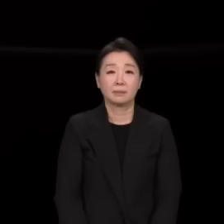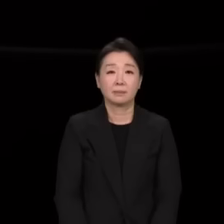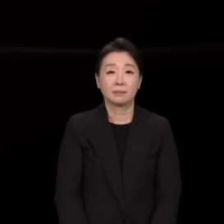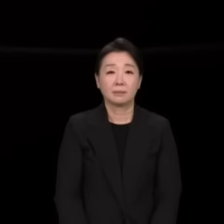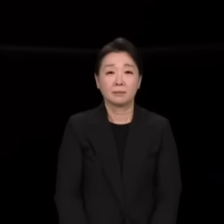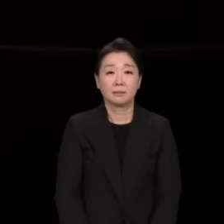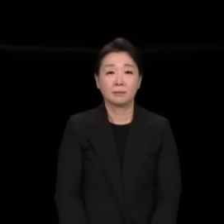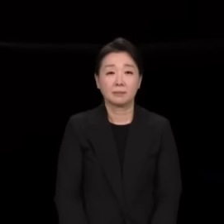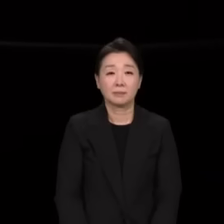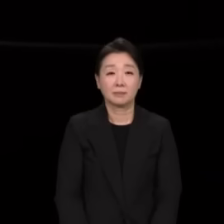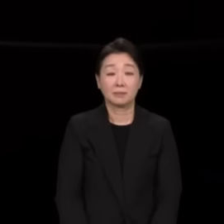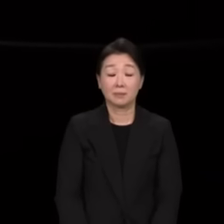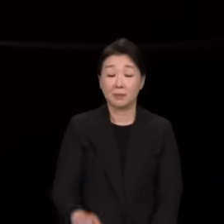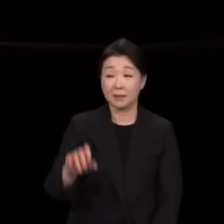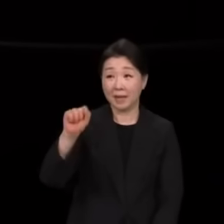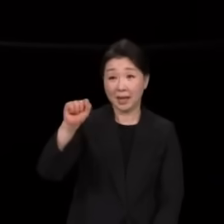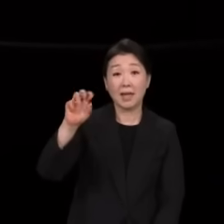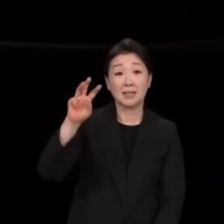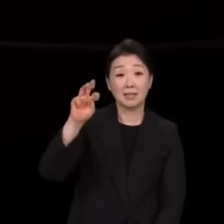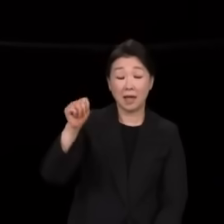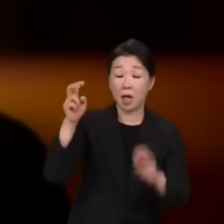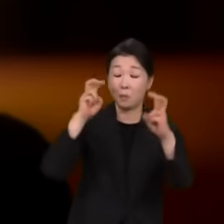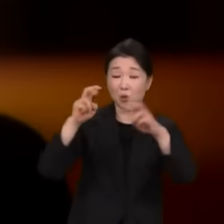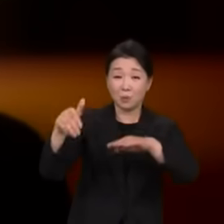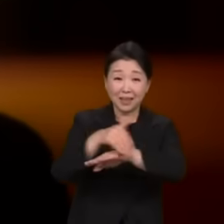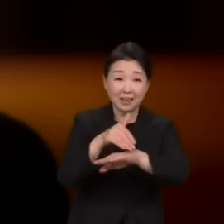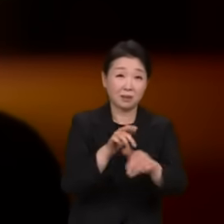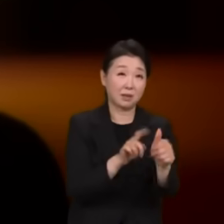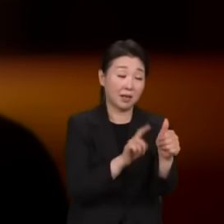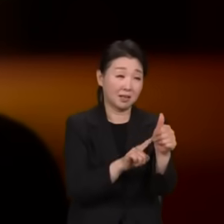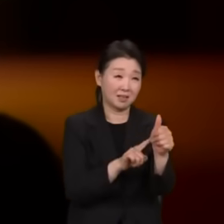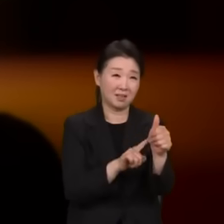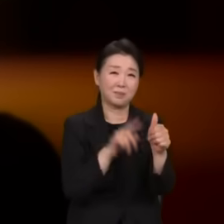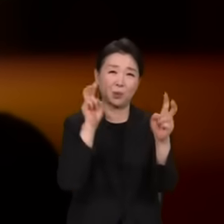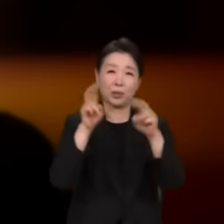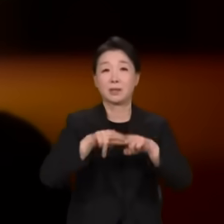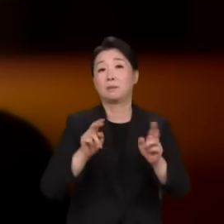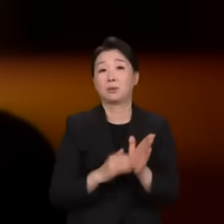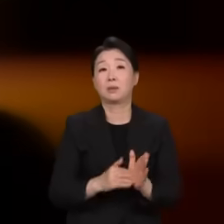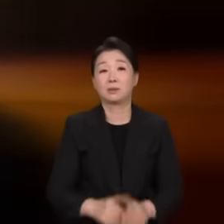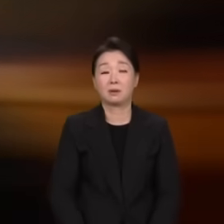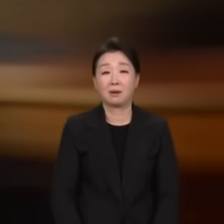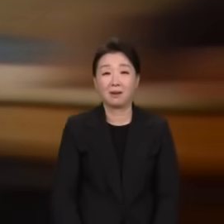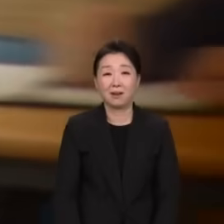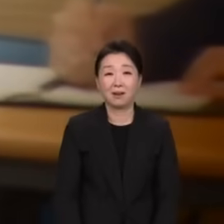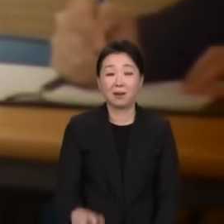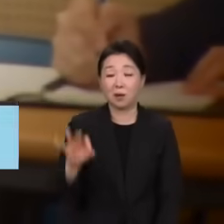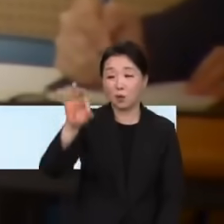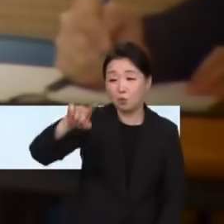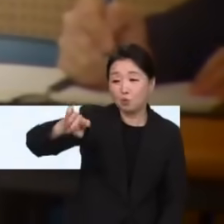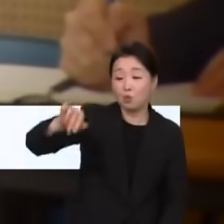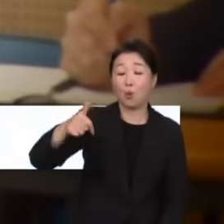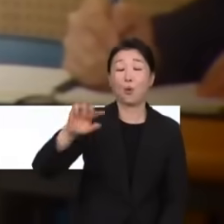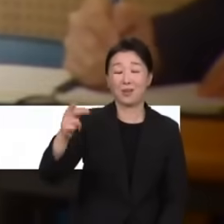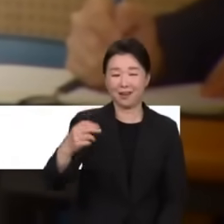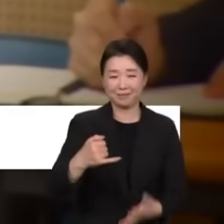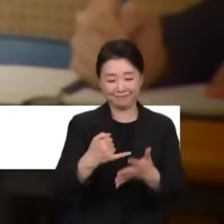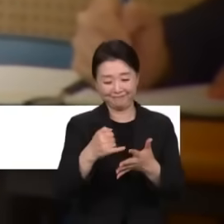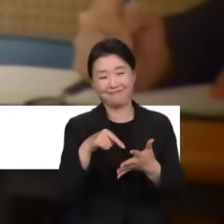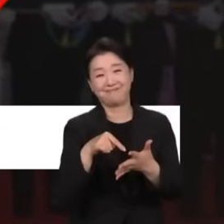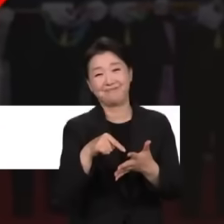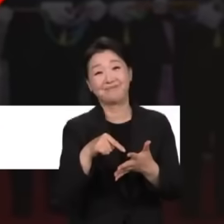기자입니다 SM 그룹을 다던는 마전 회사를 그만뒀습니다 SM 그룹 회장의 째